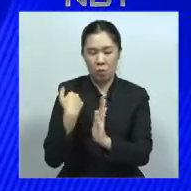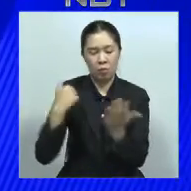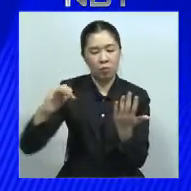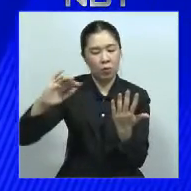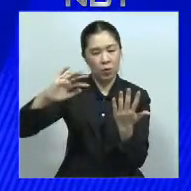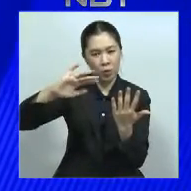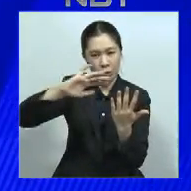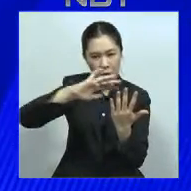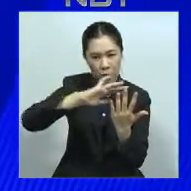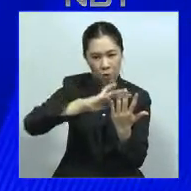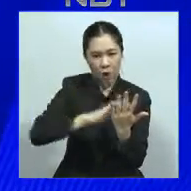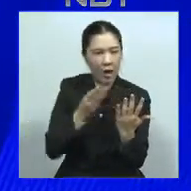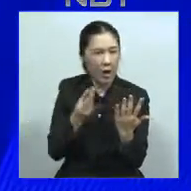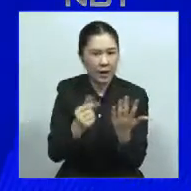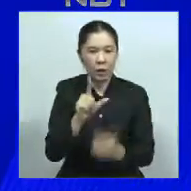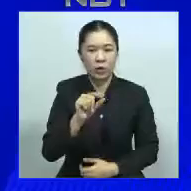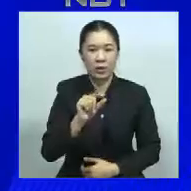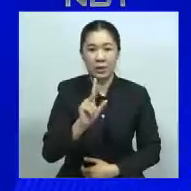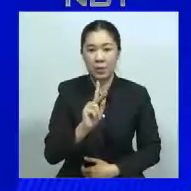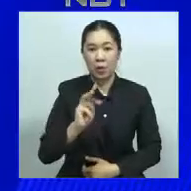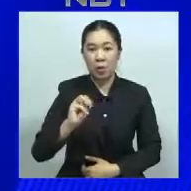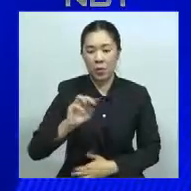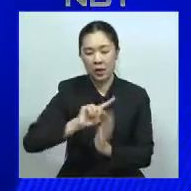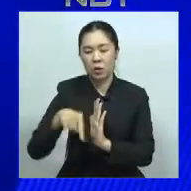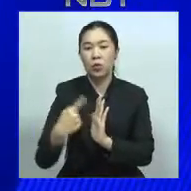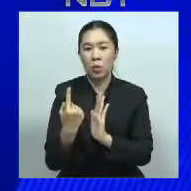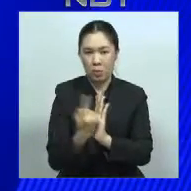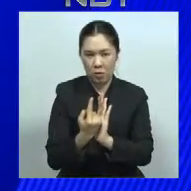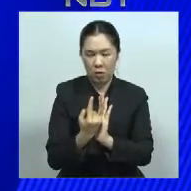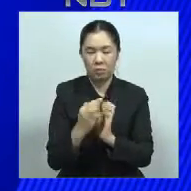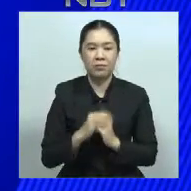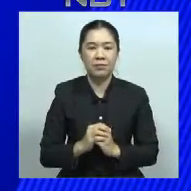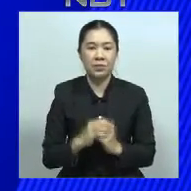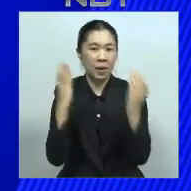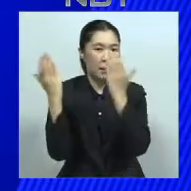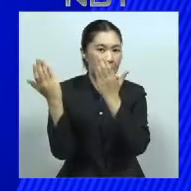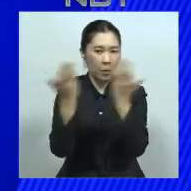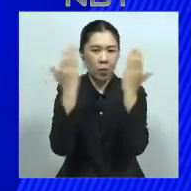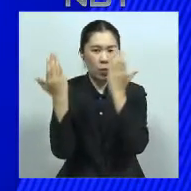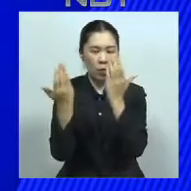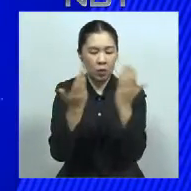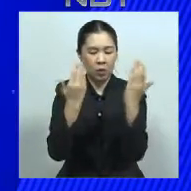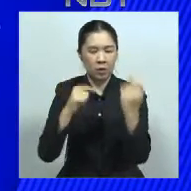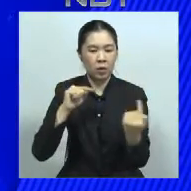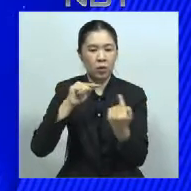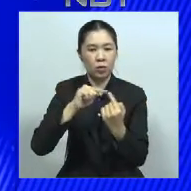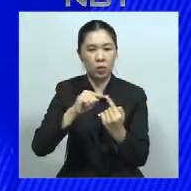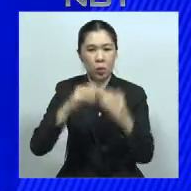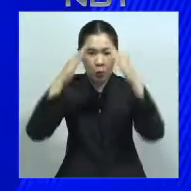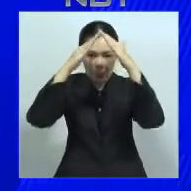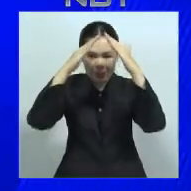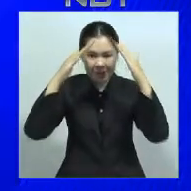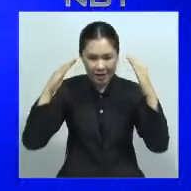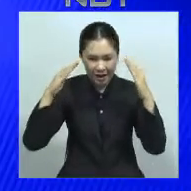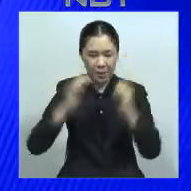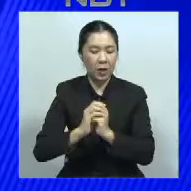านทางทิศตะวันตกด้วยความเร็ว20กิโลเมตรต่อชั่วโมงคาดว่าพายุนี้จะเคลื่อนขึ้นฝั่งระหว่างประเทศเวียดนามตอน